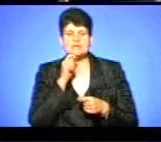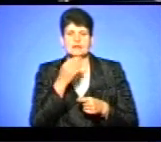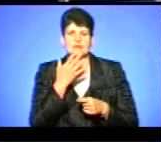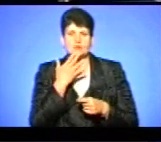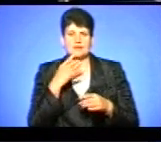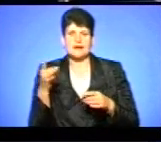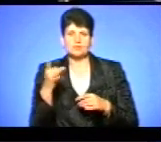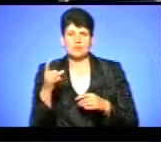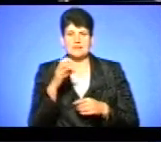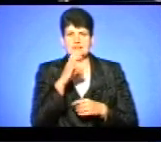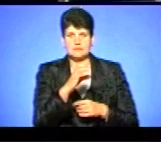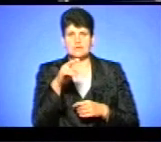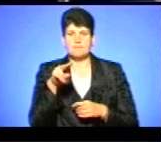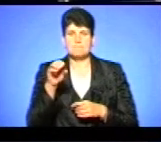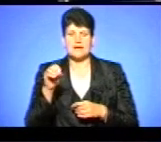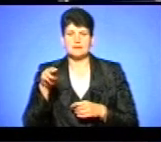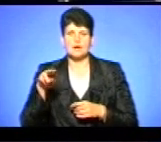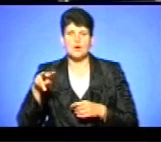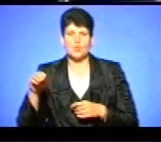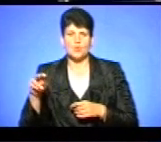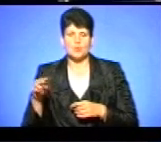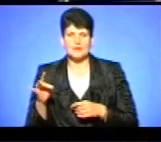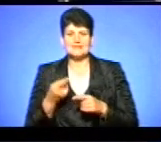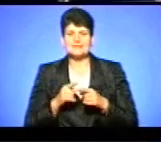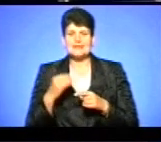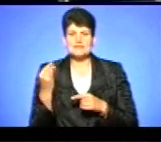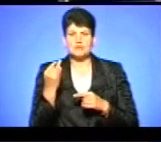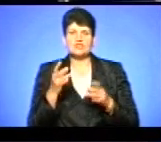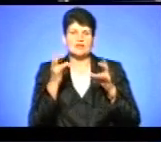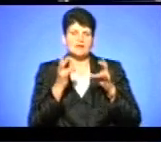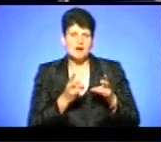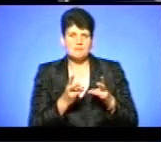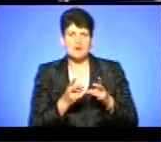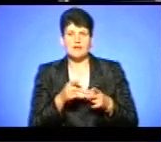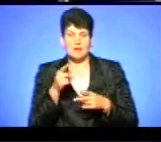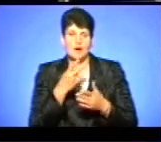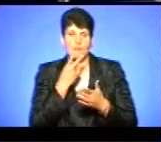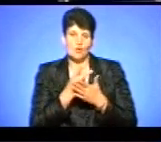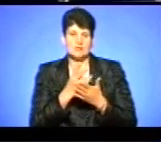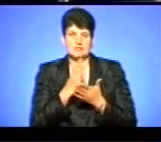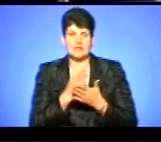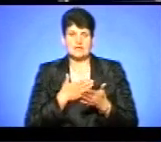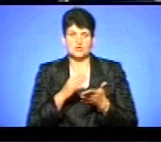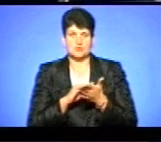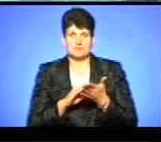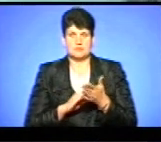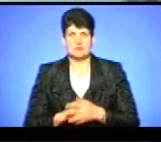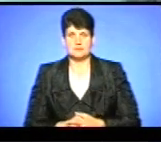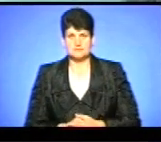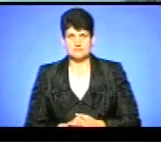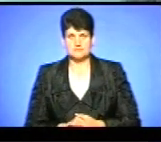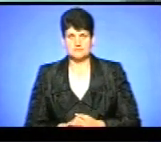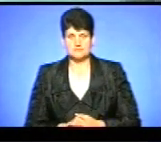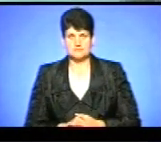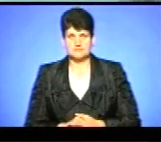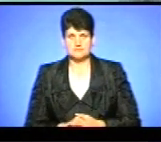Республіки Симона Петлюри. За жанром фільм – історична драма, на показі перебуває наш кореспондент Марта Журавель.